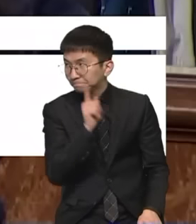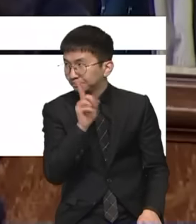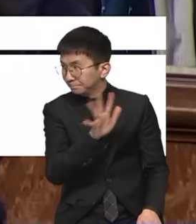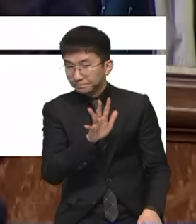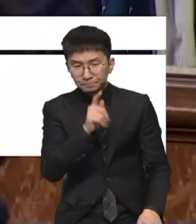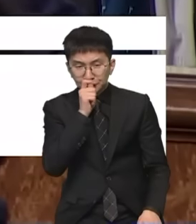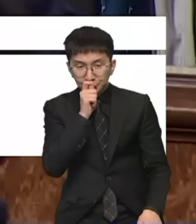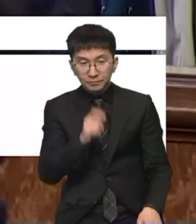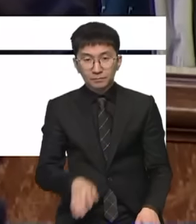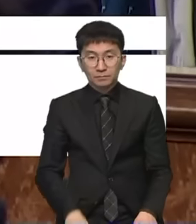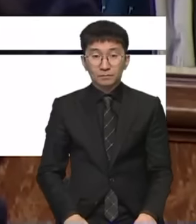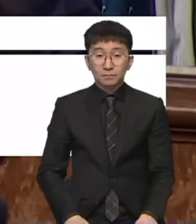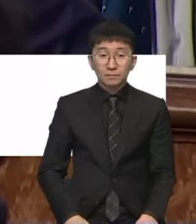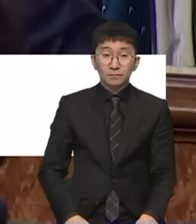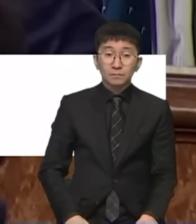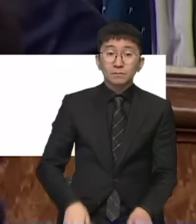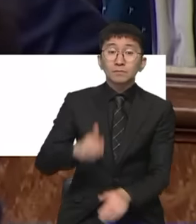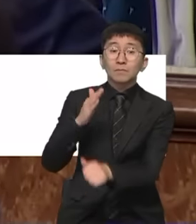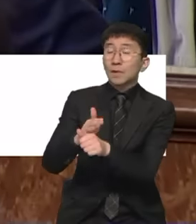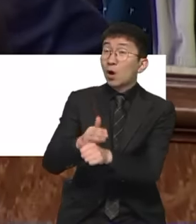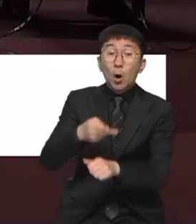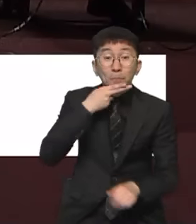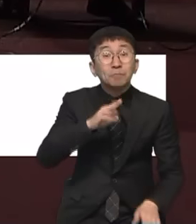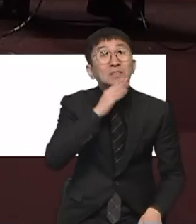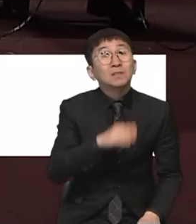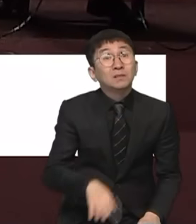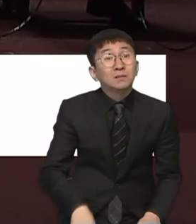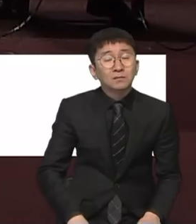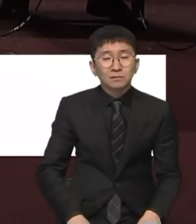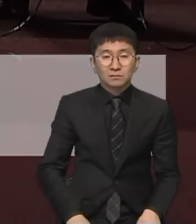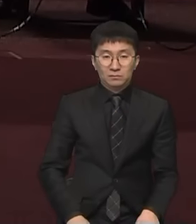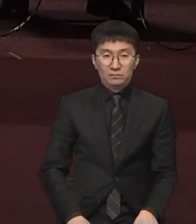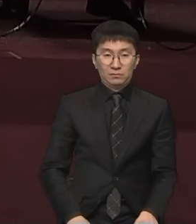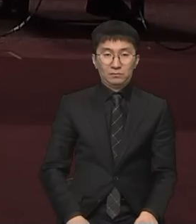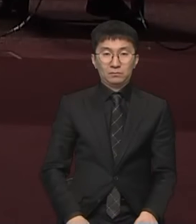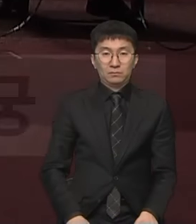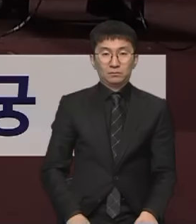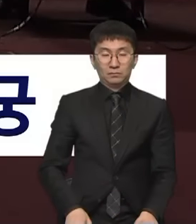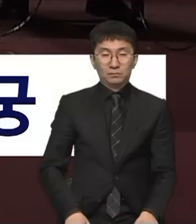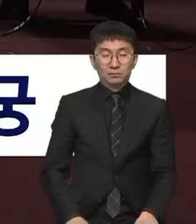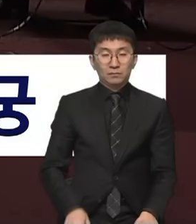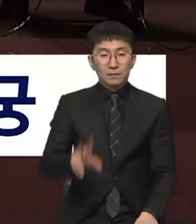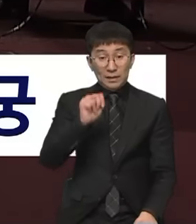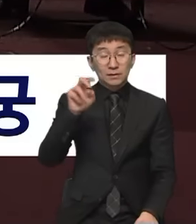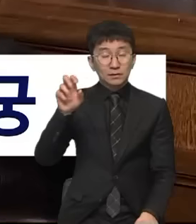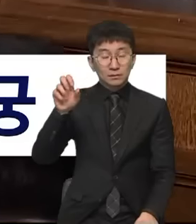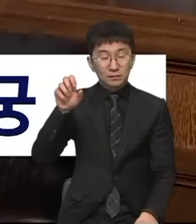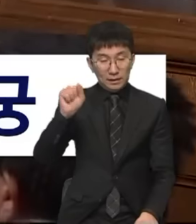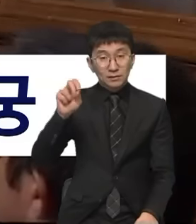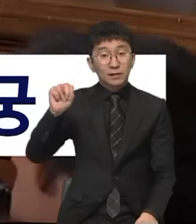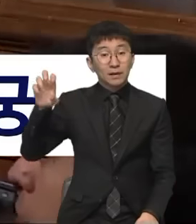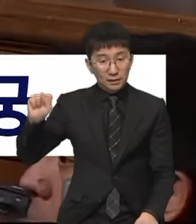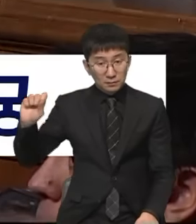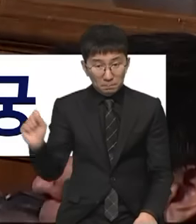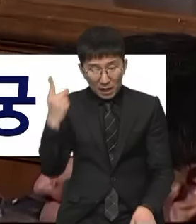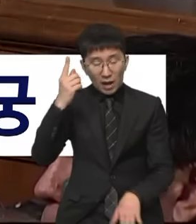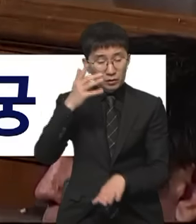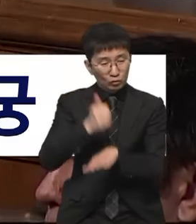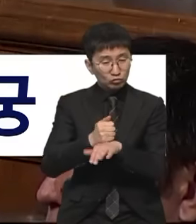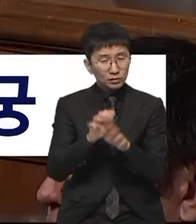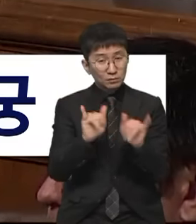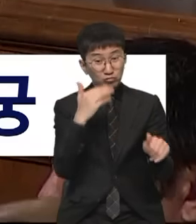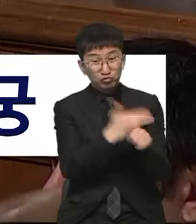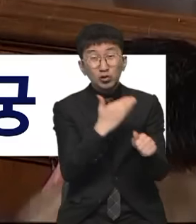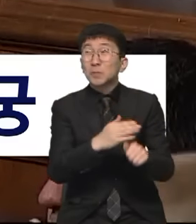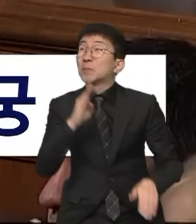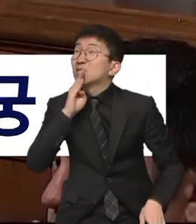that. That's because you didn't fire anybody, right? 소셜 미디어가 사람을 죽이고 있다는 호된 추궁엔